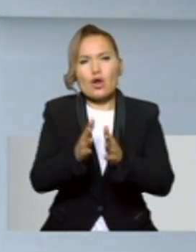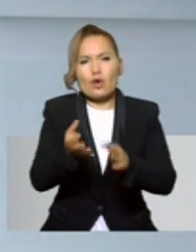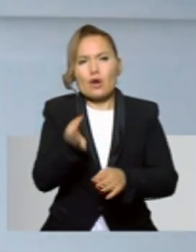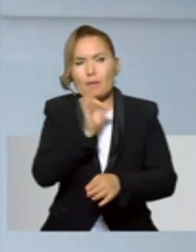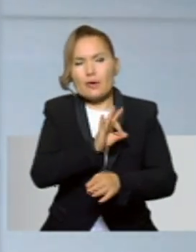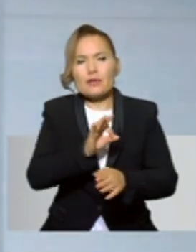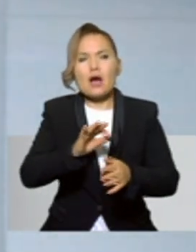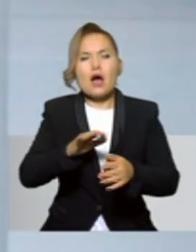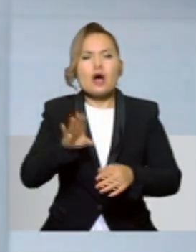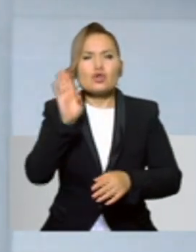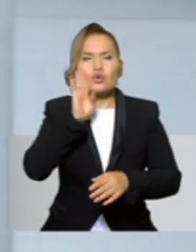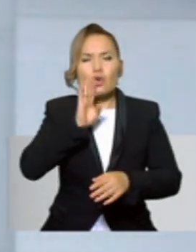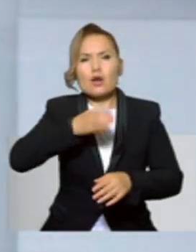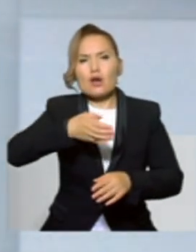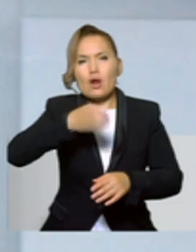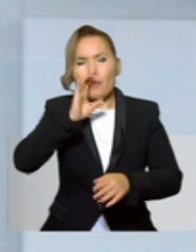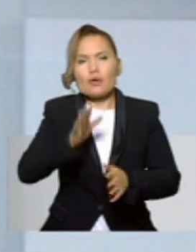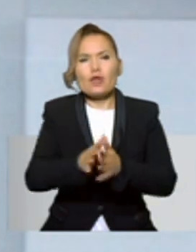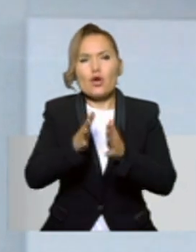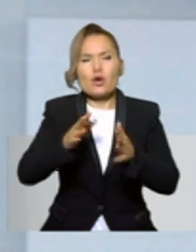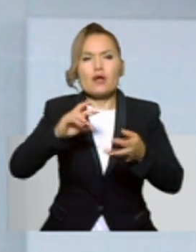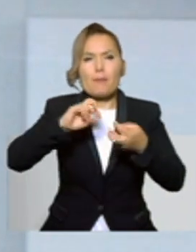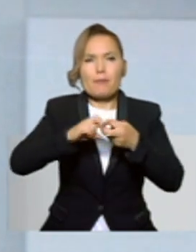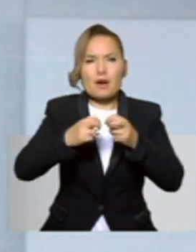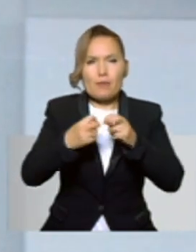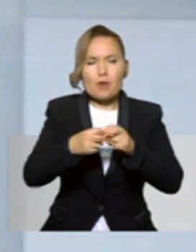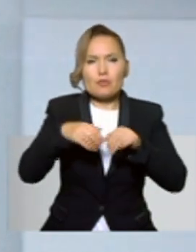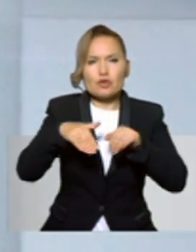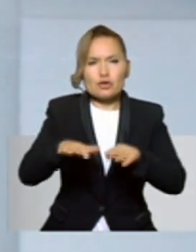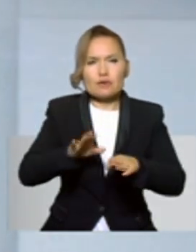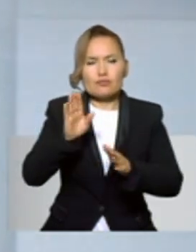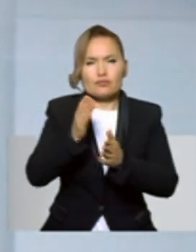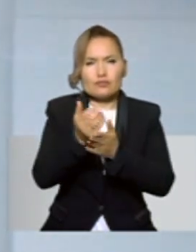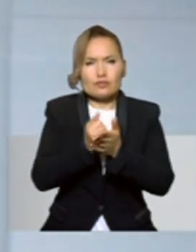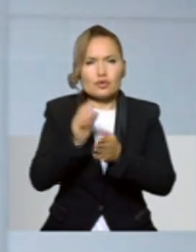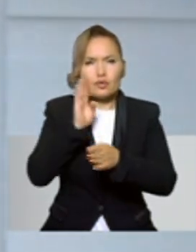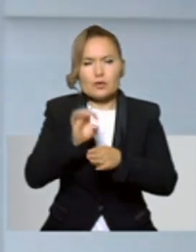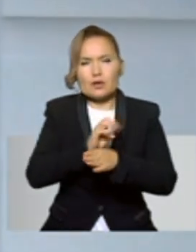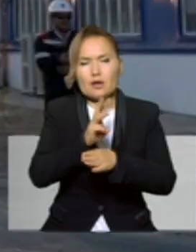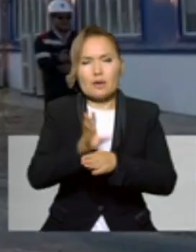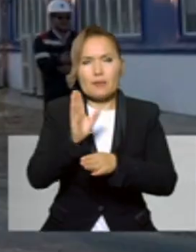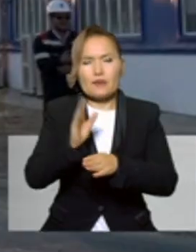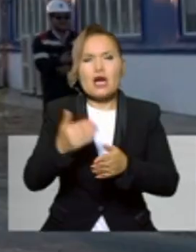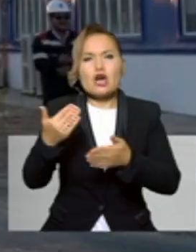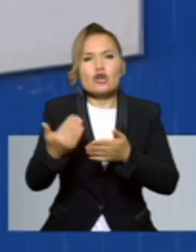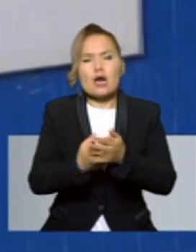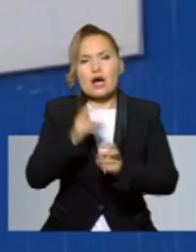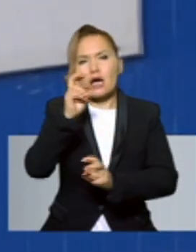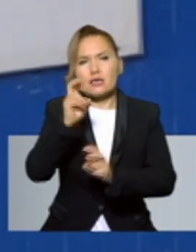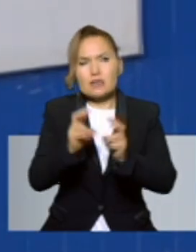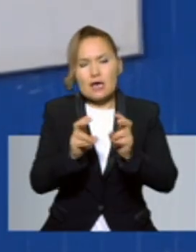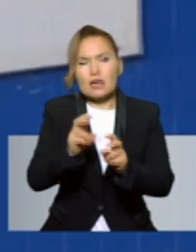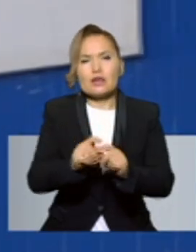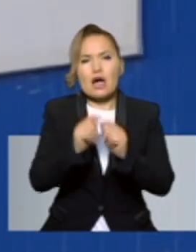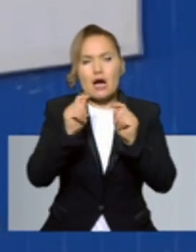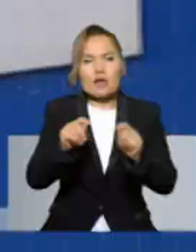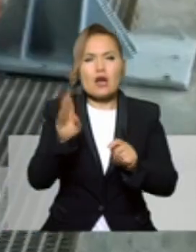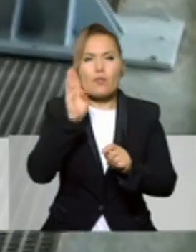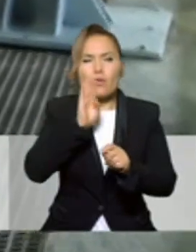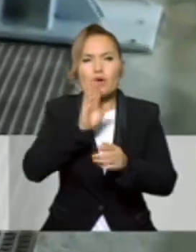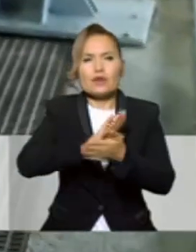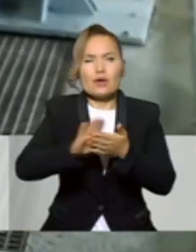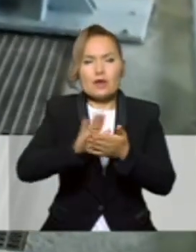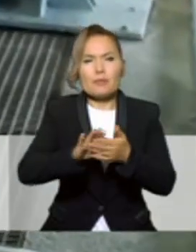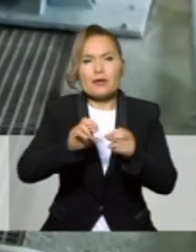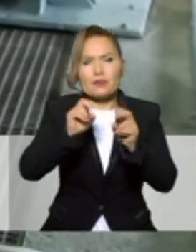өңірдегі ауыз су тапшылығын шешуге мүмкіндік береді, дейді мамандар. Жаңа зауыт көпсатылы тазалау технологияларын қолдана